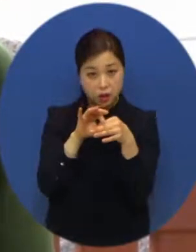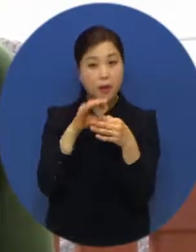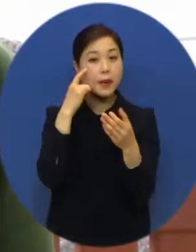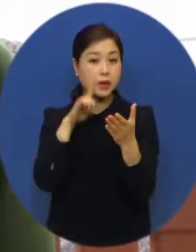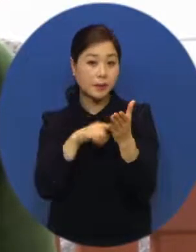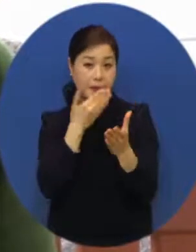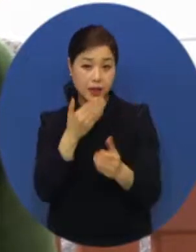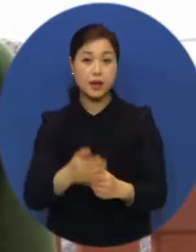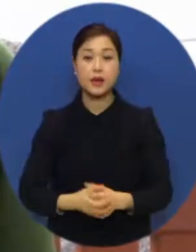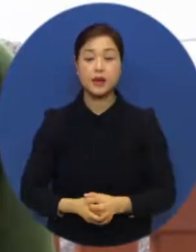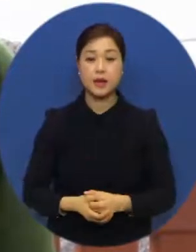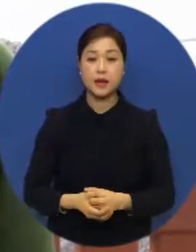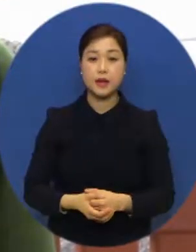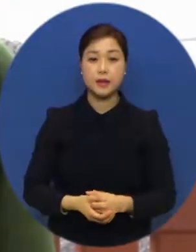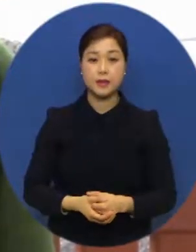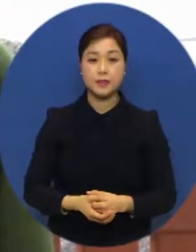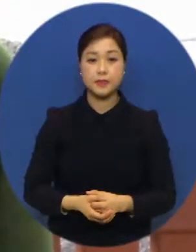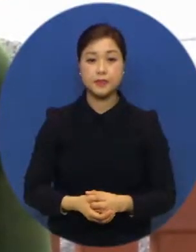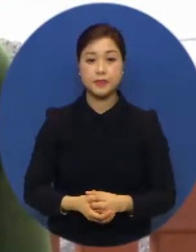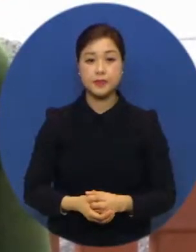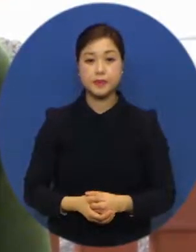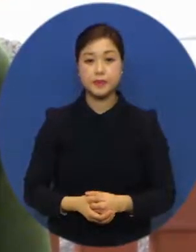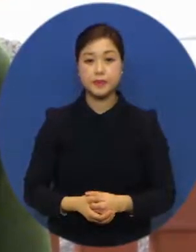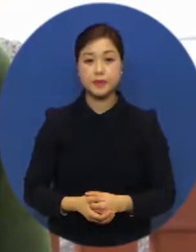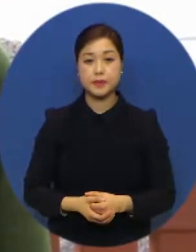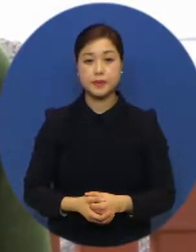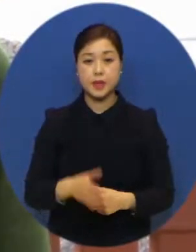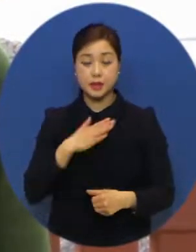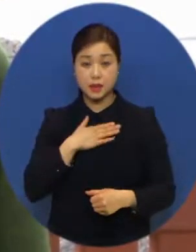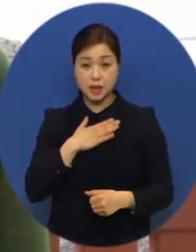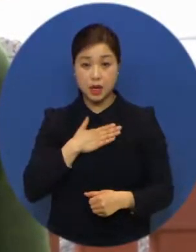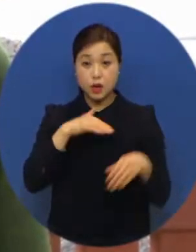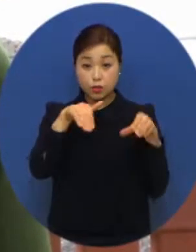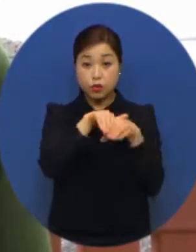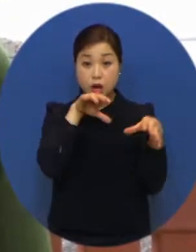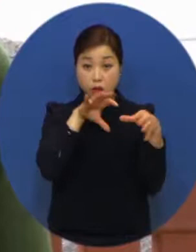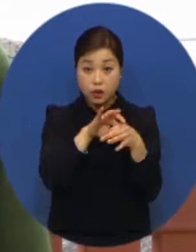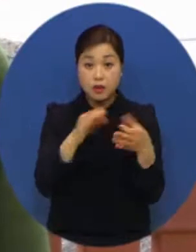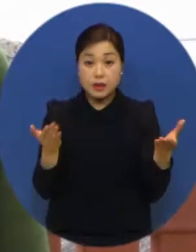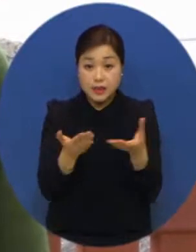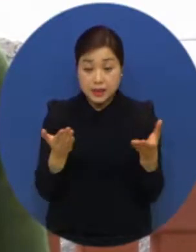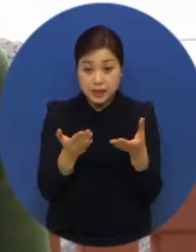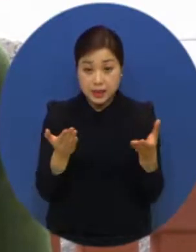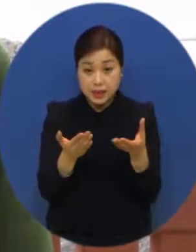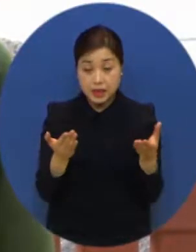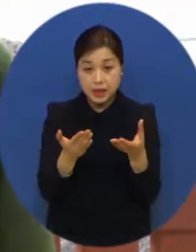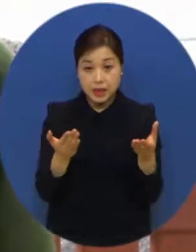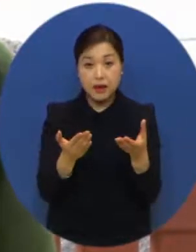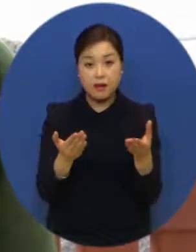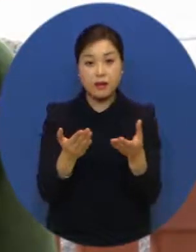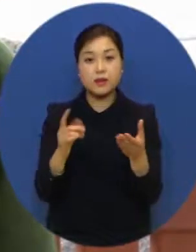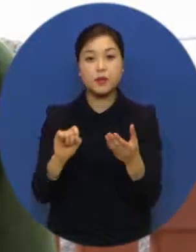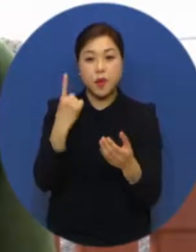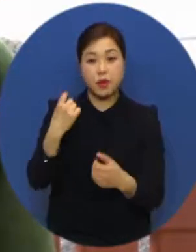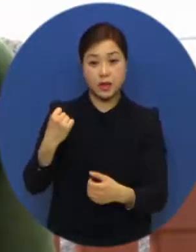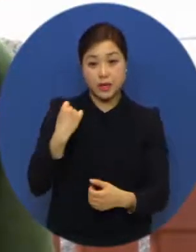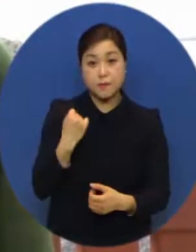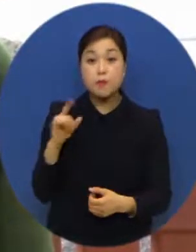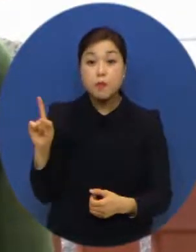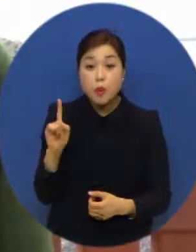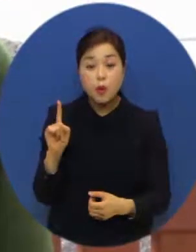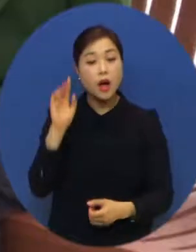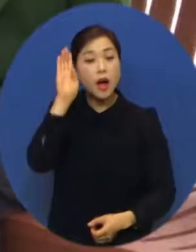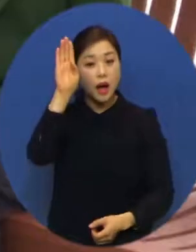수 있었고요. 그래서 지금 제가 문화 쪽에서 일을 하게 된 가장 큰 원동력도 앞으로